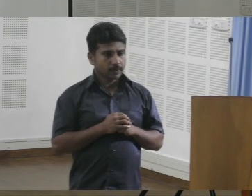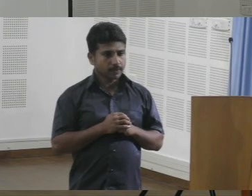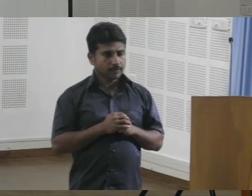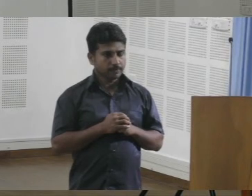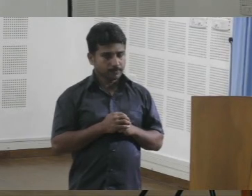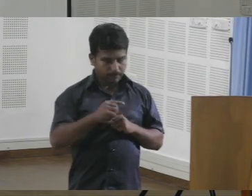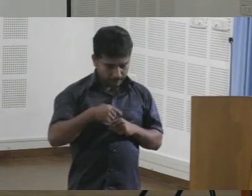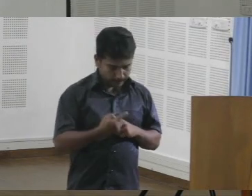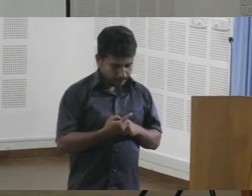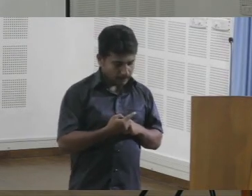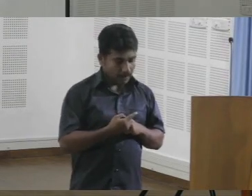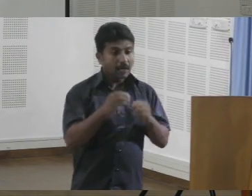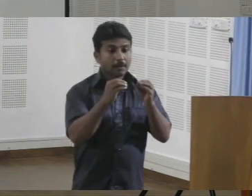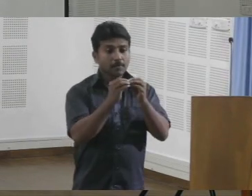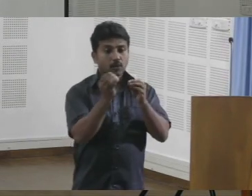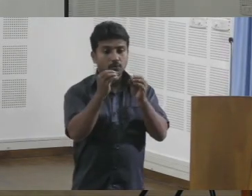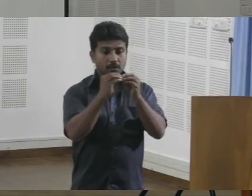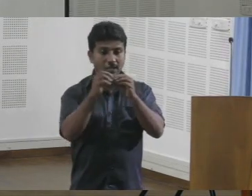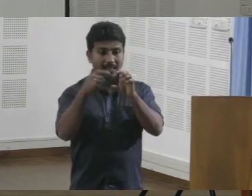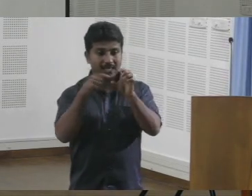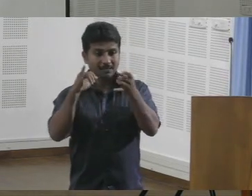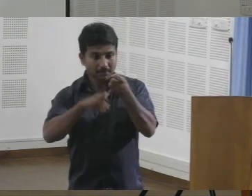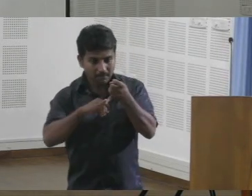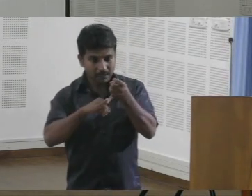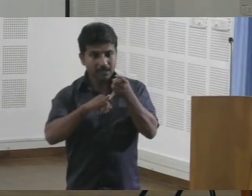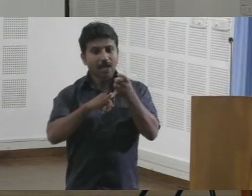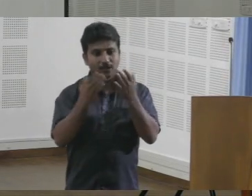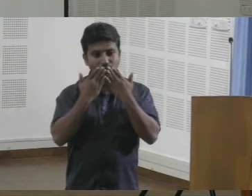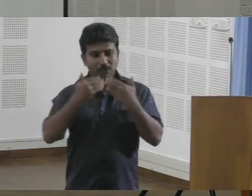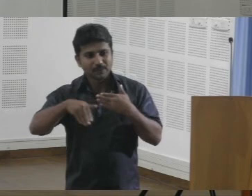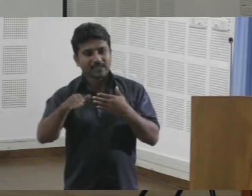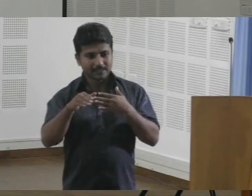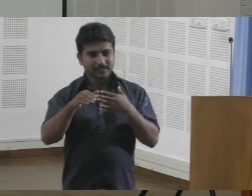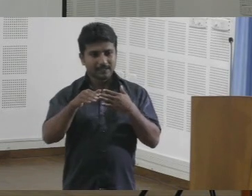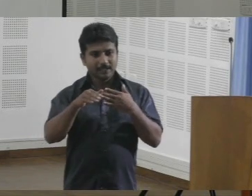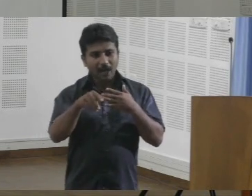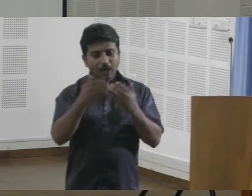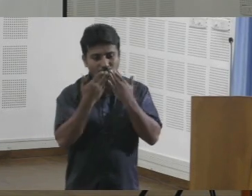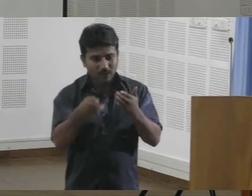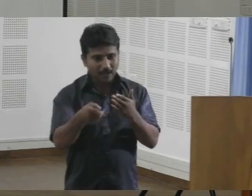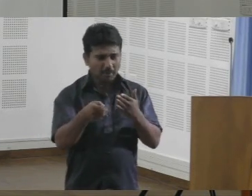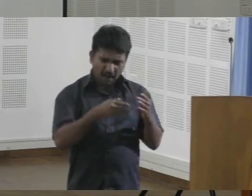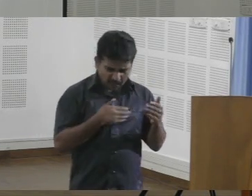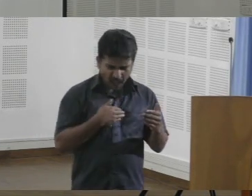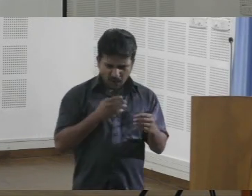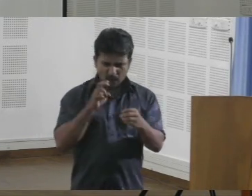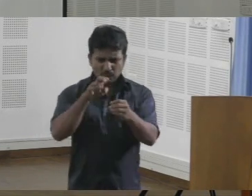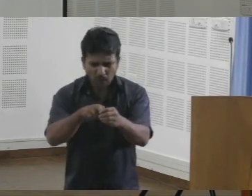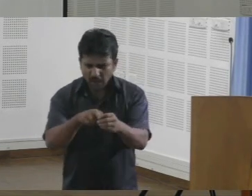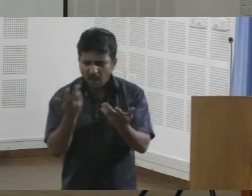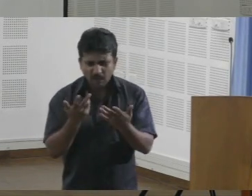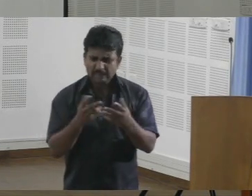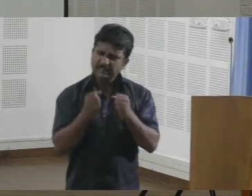അങ്ങനെയാണ് ഞാൻ ബബിൾസിൽ പോകുന്നത്. പക്ഷേ ബബിൾസിൽ എനിക്ക് എത്തിപ്പെടാൻ ഒരുപാട് പ്രശ്നങ്ങൾ ഉണ്ടായിരുന്നു, കാരണം ഒത്തിരി